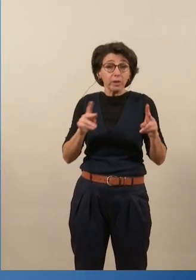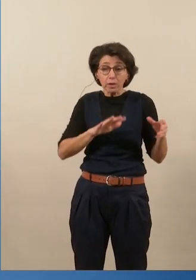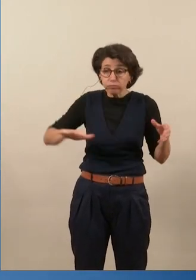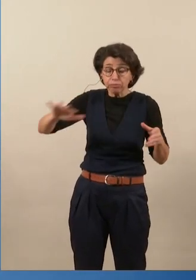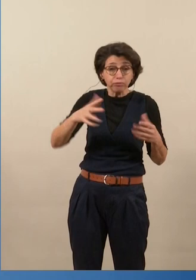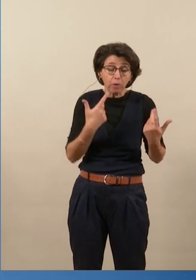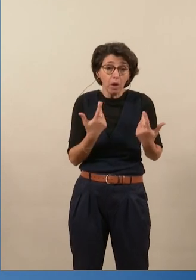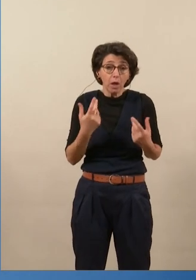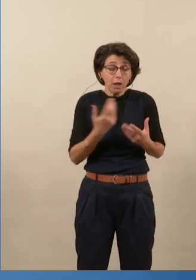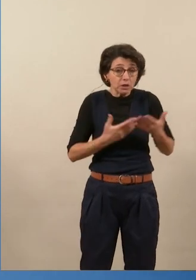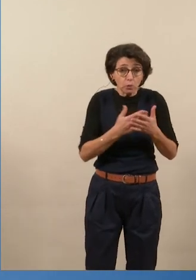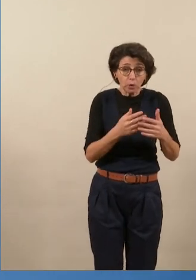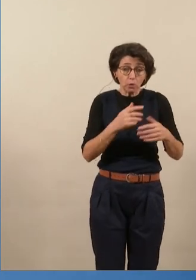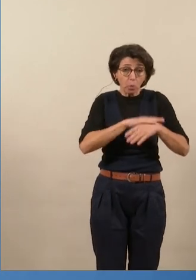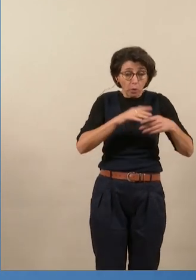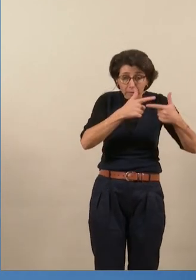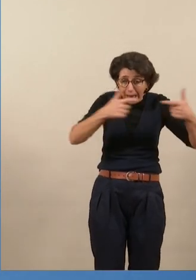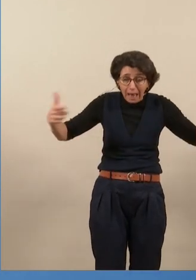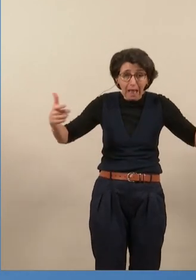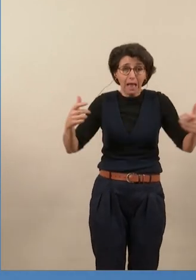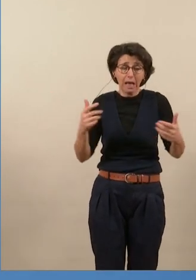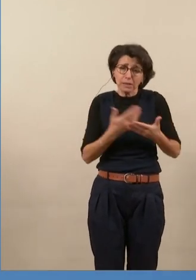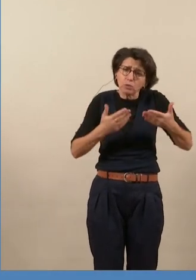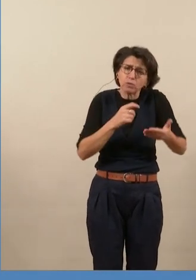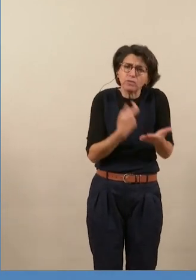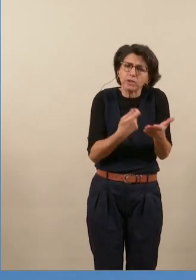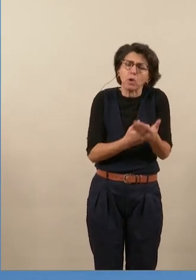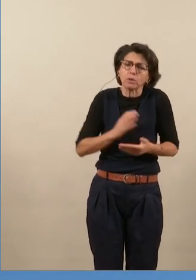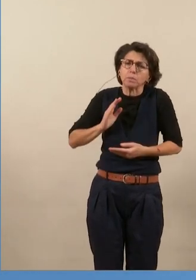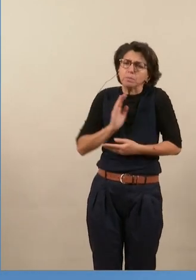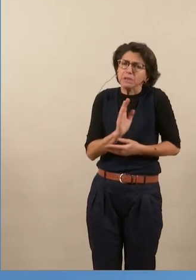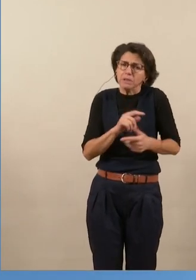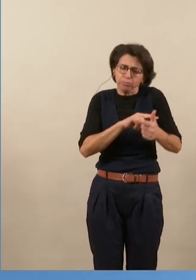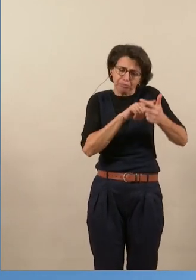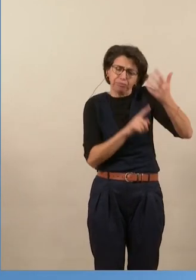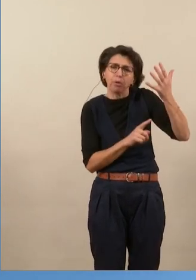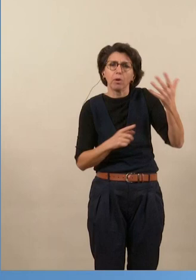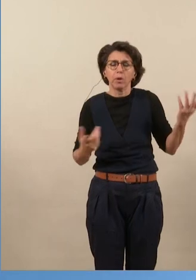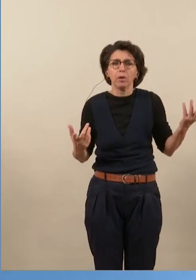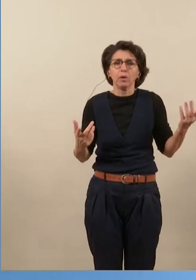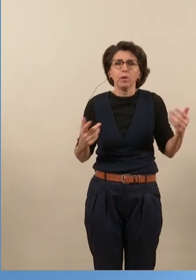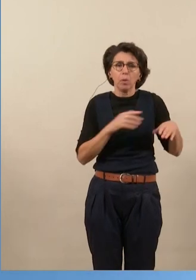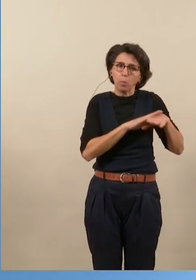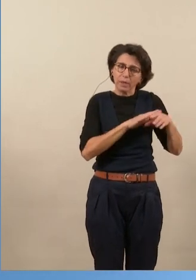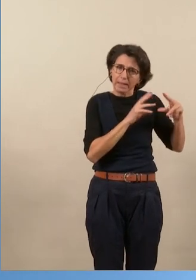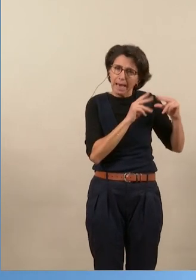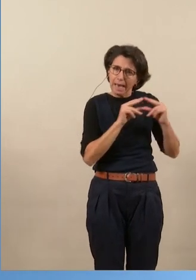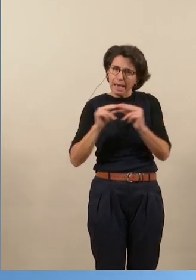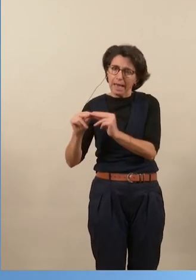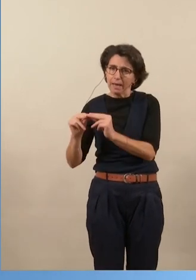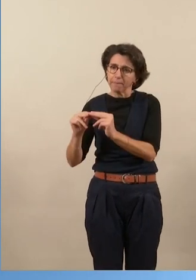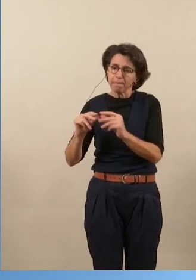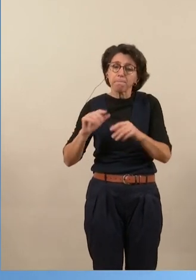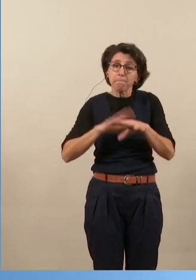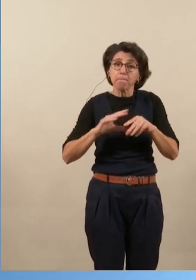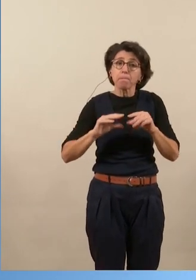avec la situation de la financière de la ville telle qu'elle est toutes les politiques que l'on décrit seront ou ne seront pas applicables